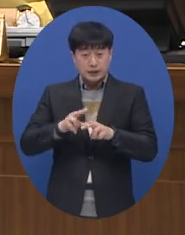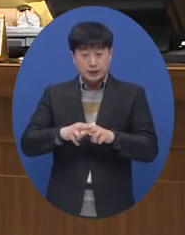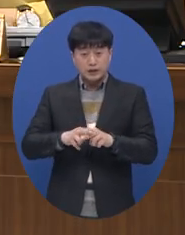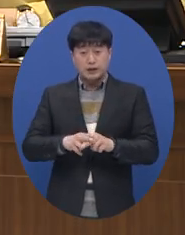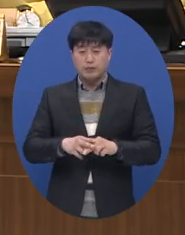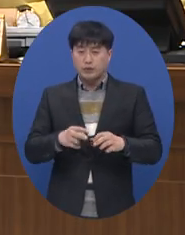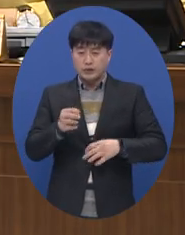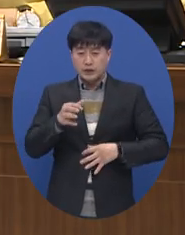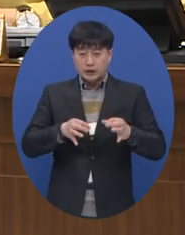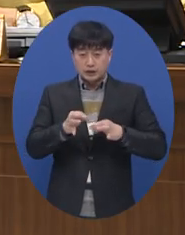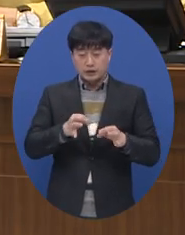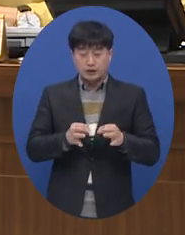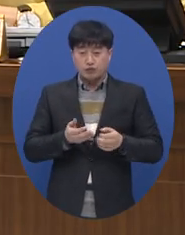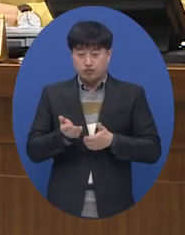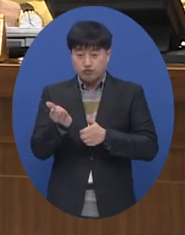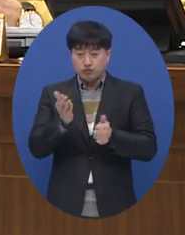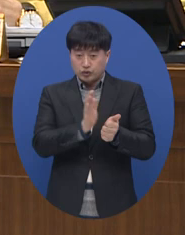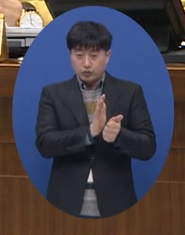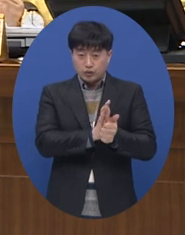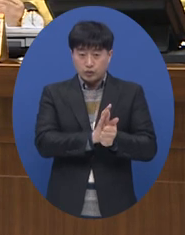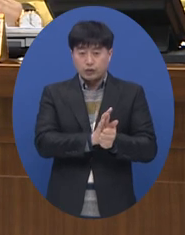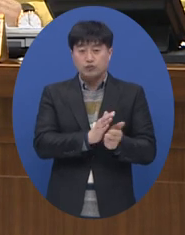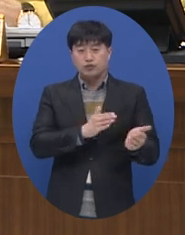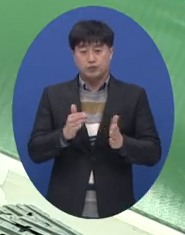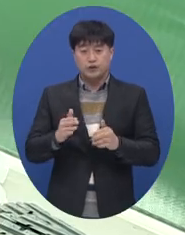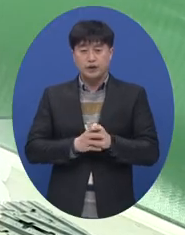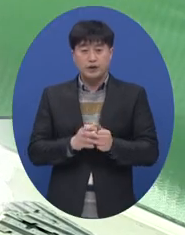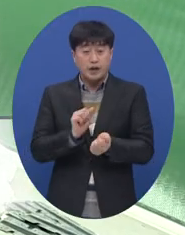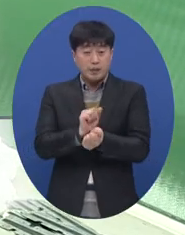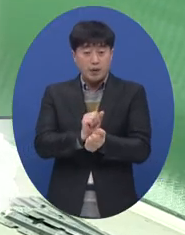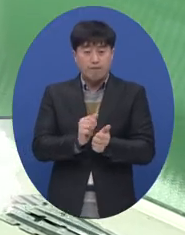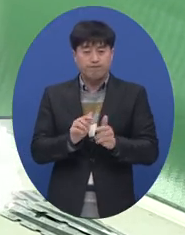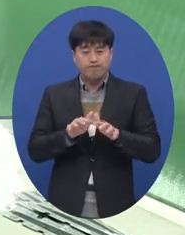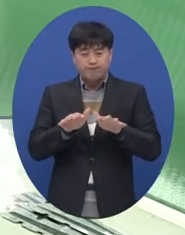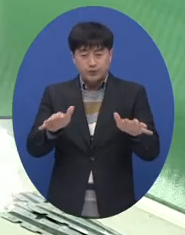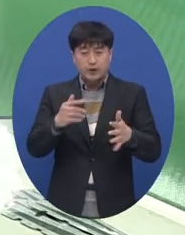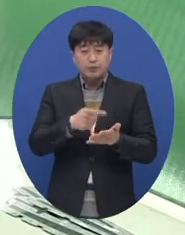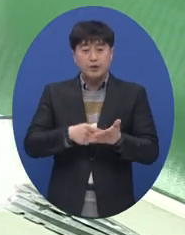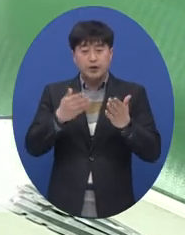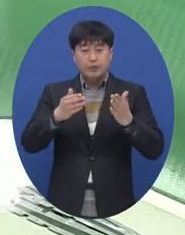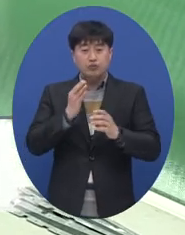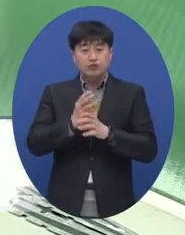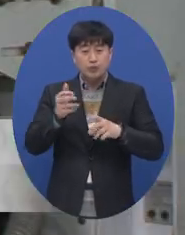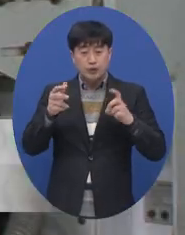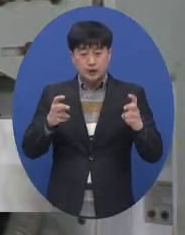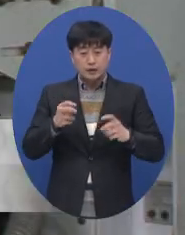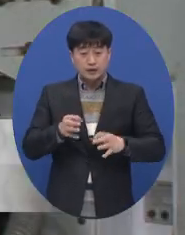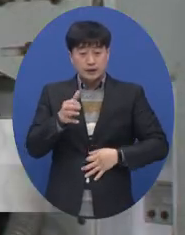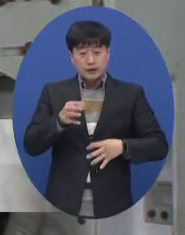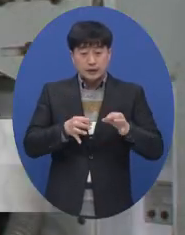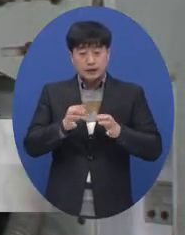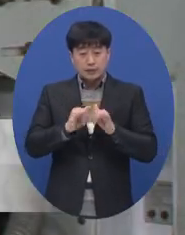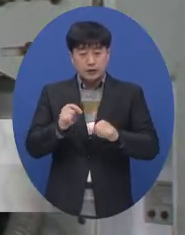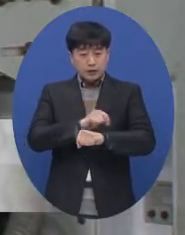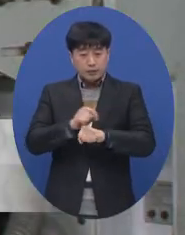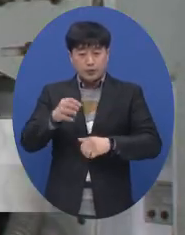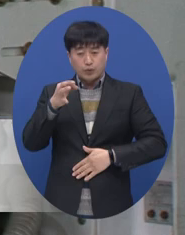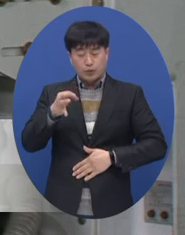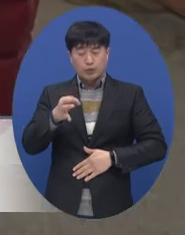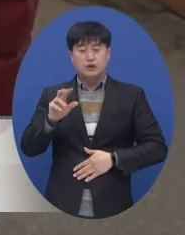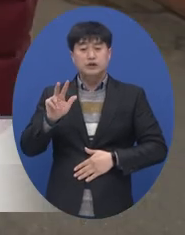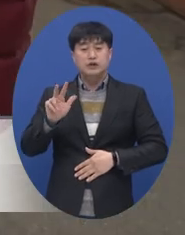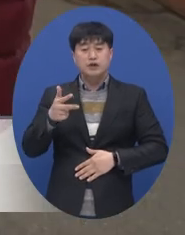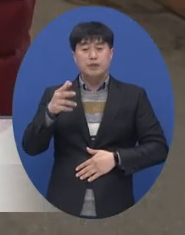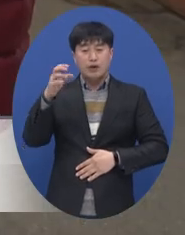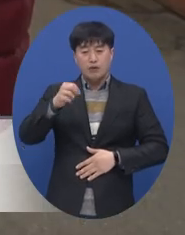기업지원 수출 지원에 관한 대책을 마련 합니다 우선 감염병 확산으로 피해를 입은 중소기업과 소상공인의